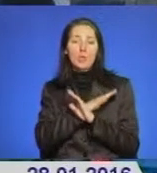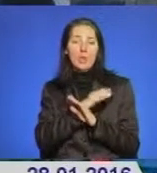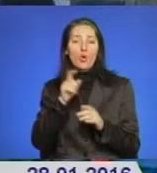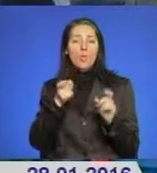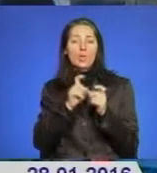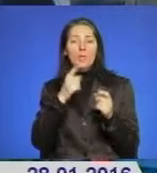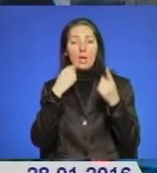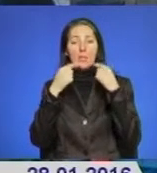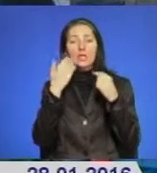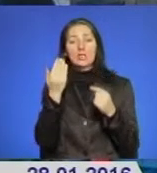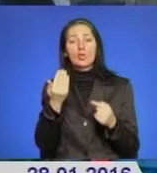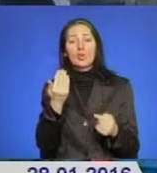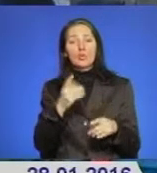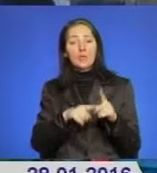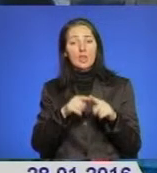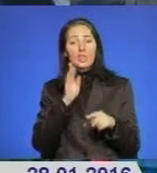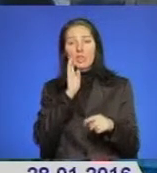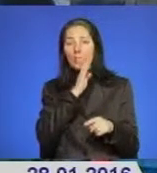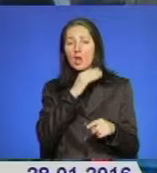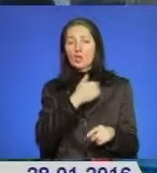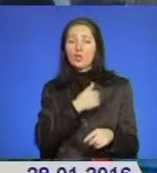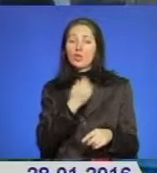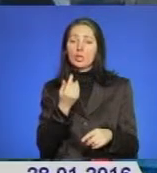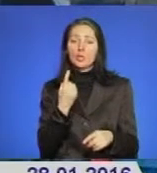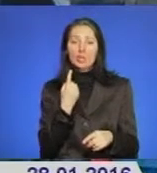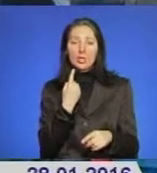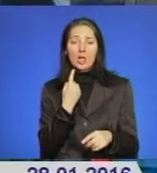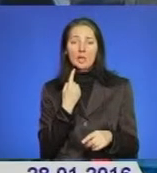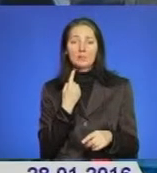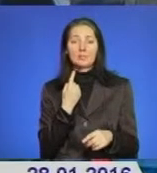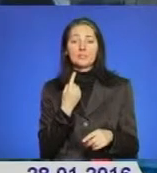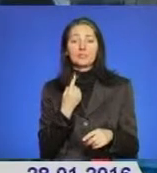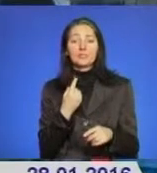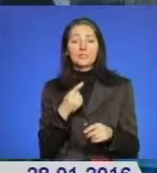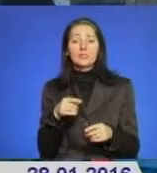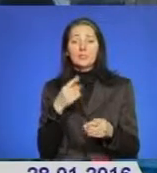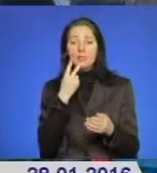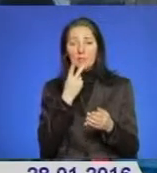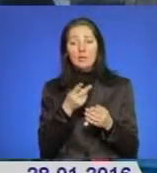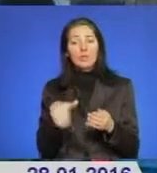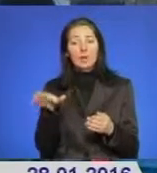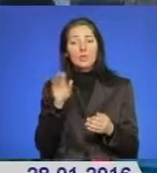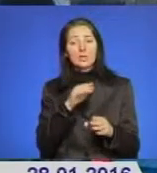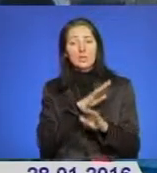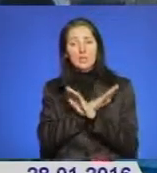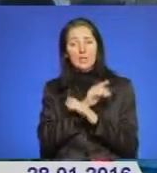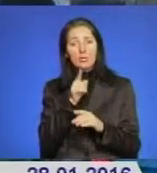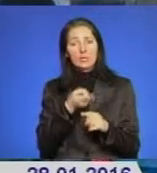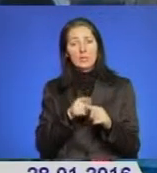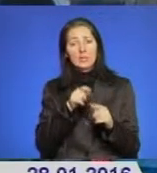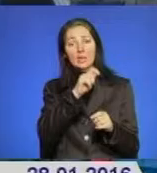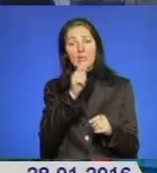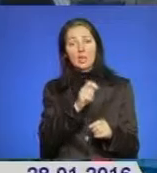тобою твоя рідна мати, хоче тебе чекати. Відгуки дивляться усі, загинув ти на цій війні.